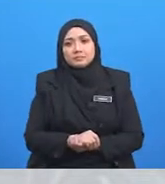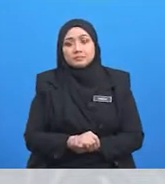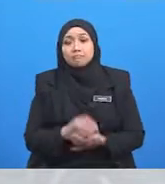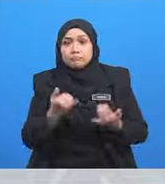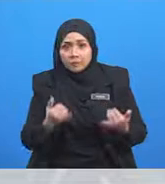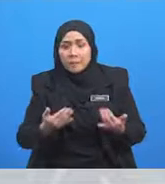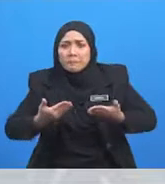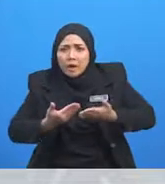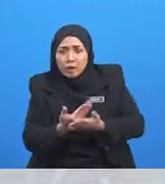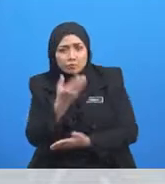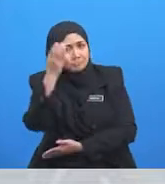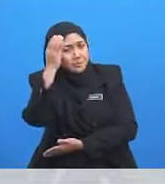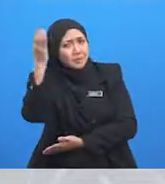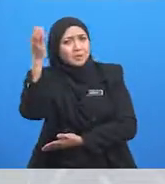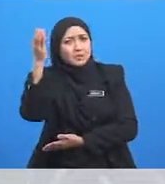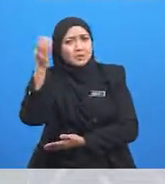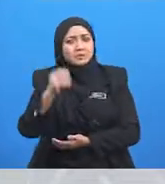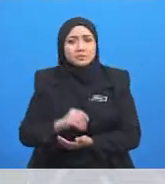Kini baru disedarinya,